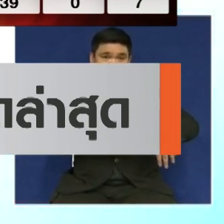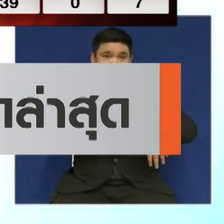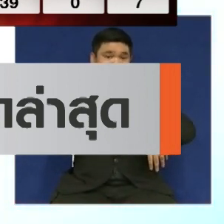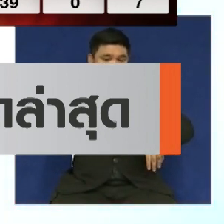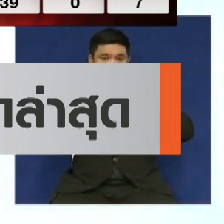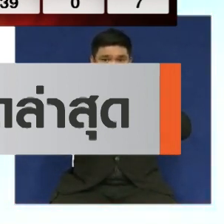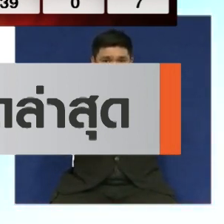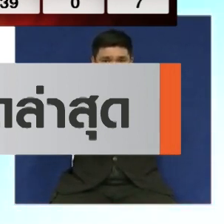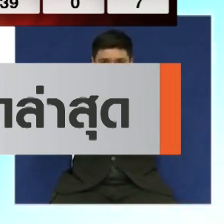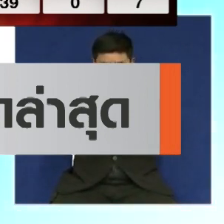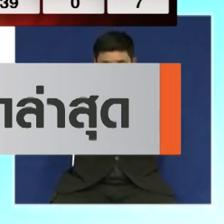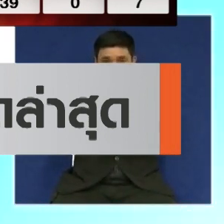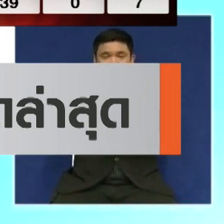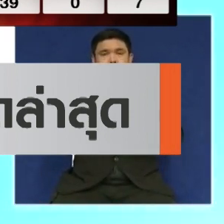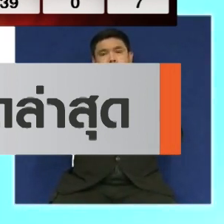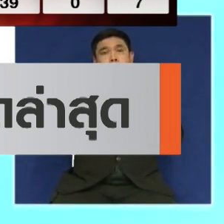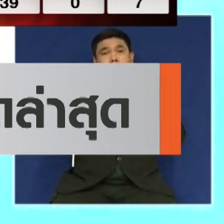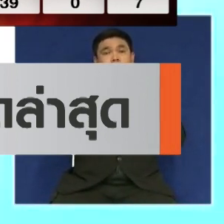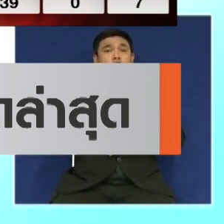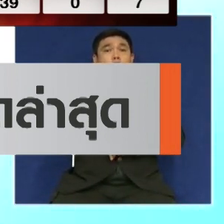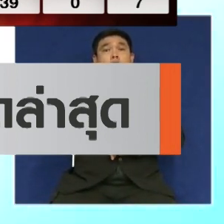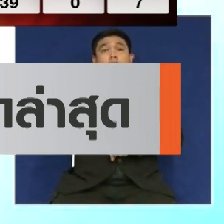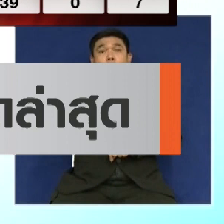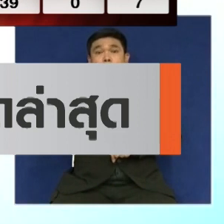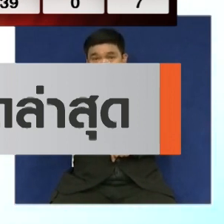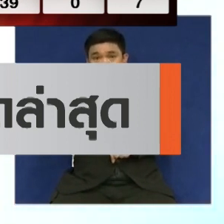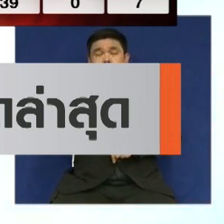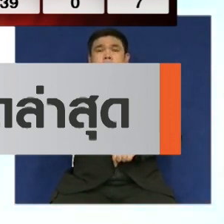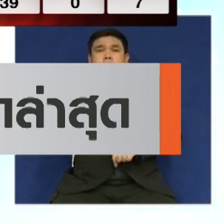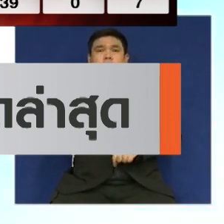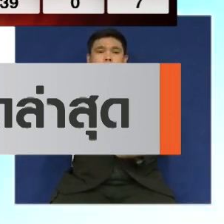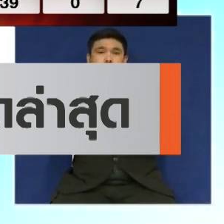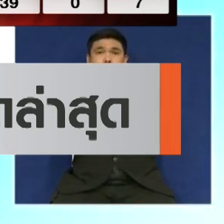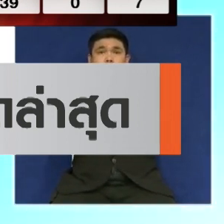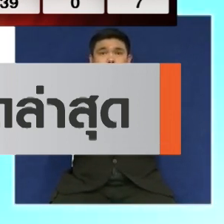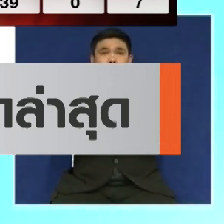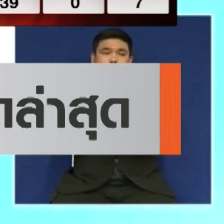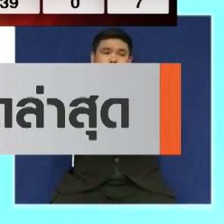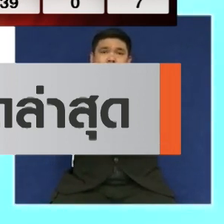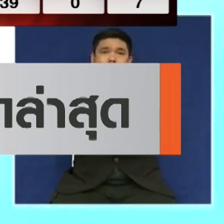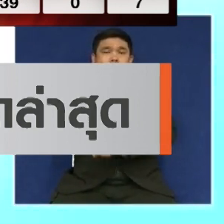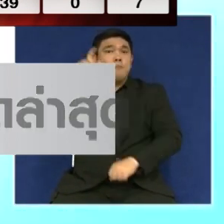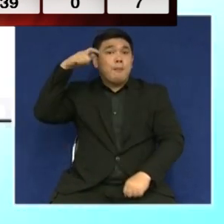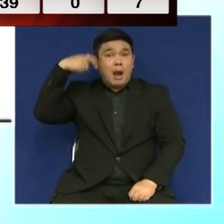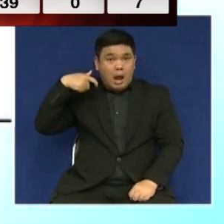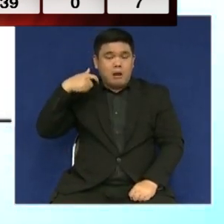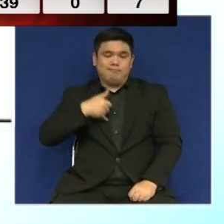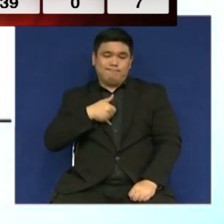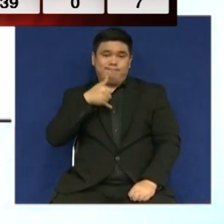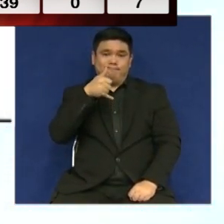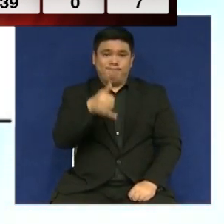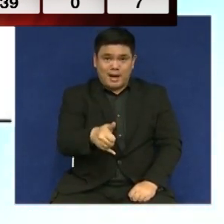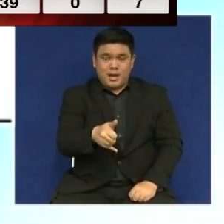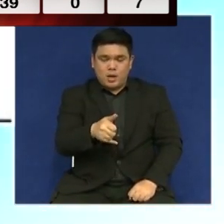ณห่างออกมาประมาณสัก2กิโลเมตรนะครับมีผู้ที่เป็นแรงงานต่างด้าวไปทำงานนะครับก็ได้มี